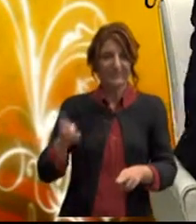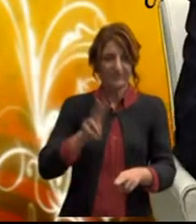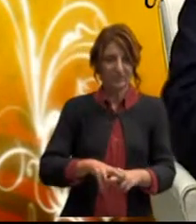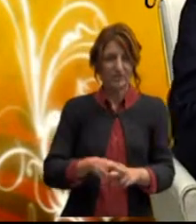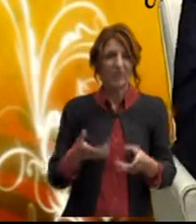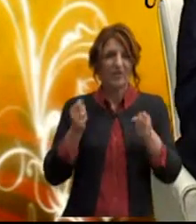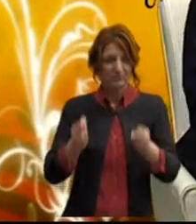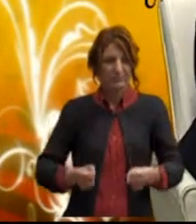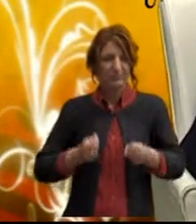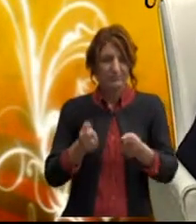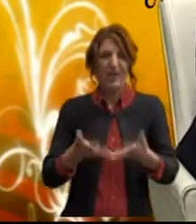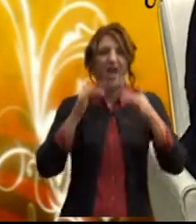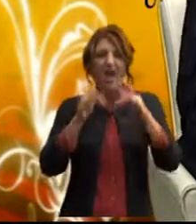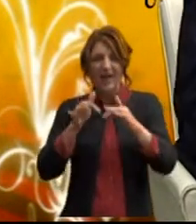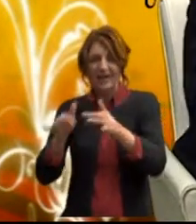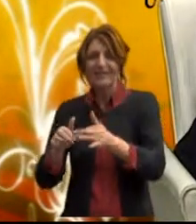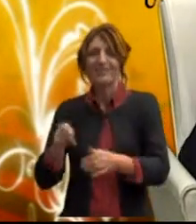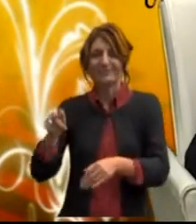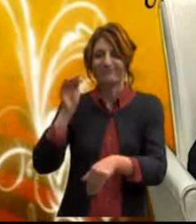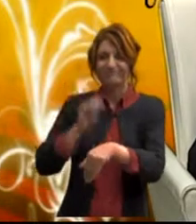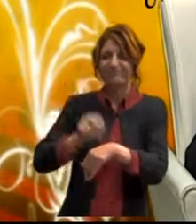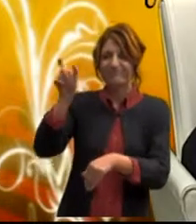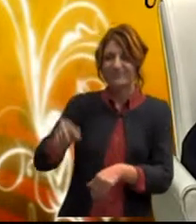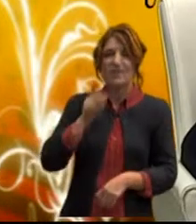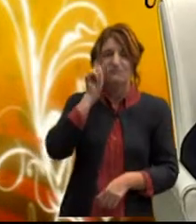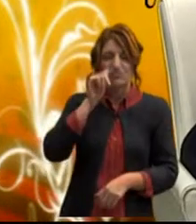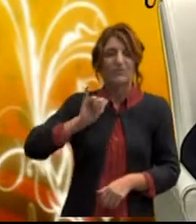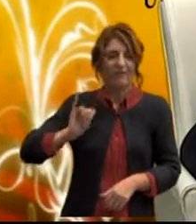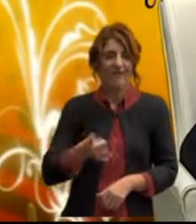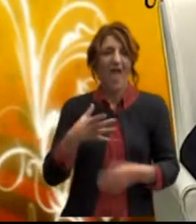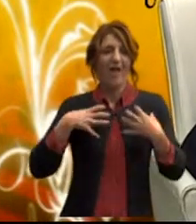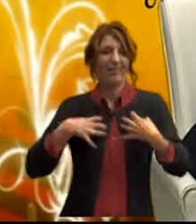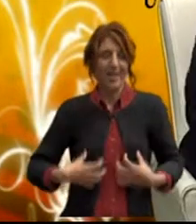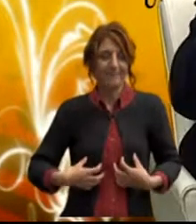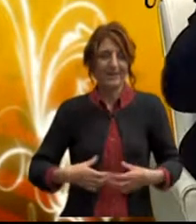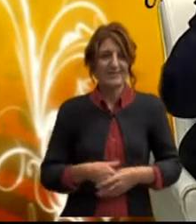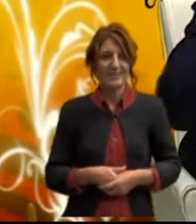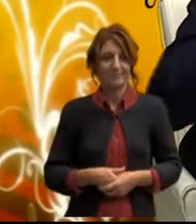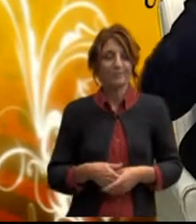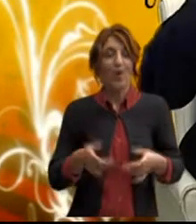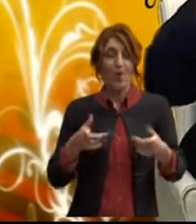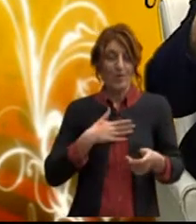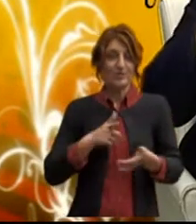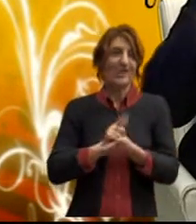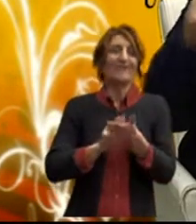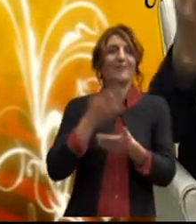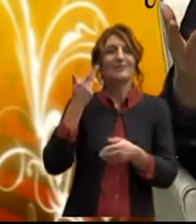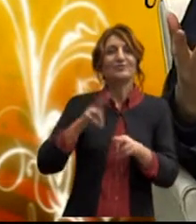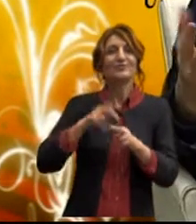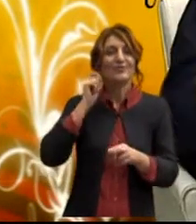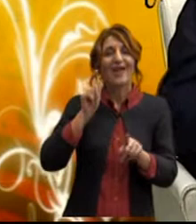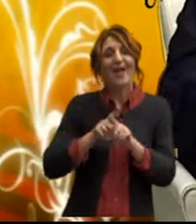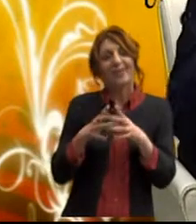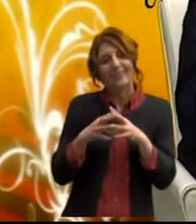agresivnost, ljutnja, bijes. A zašto? Ja ne znam hoće li se to možda promijeniti, dakle, ali u naše vrijeme, dakle, žene su bile nježniji i slabiji